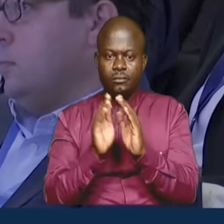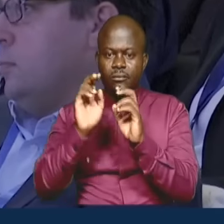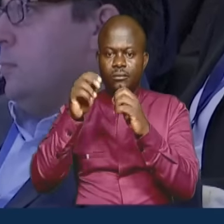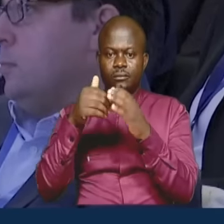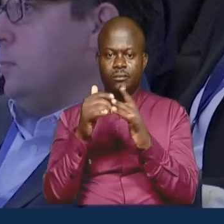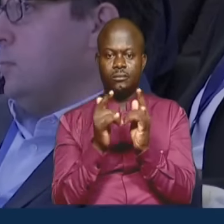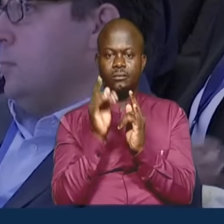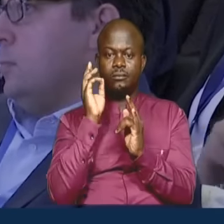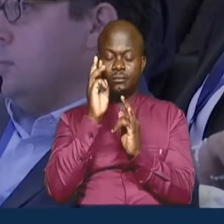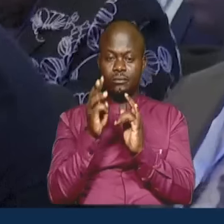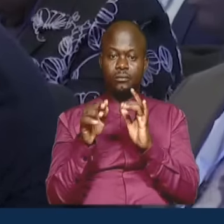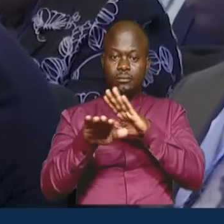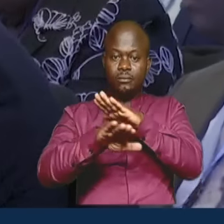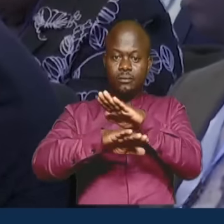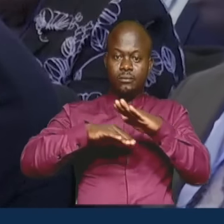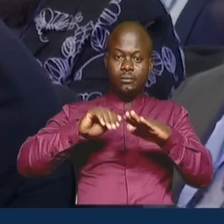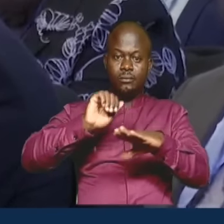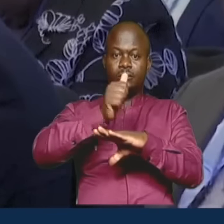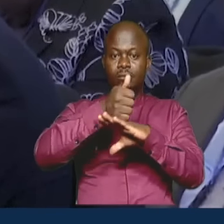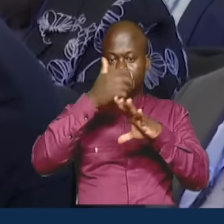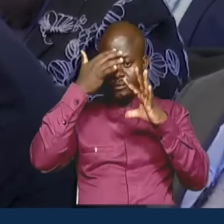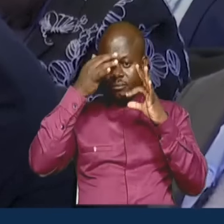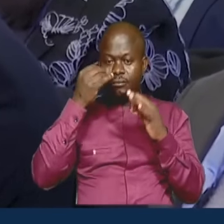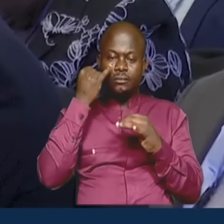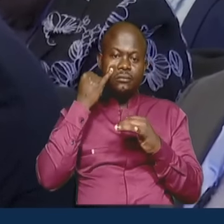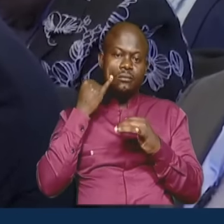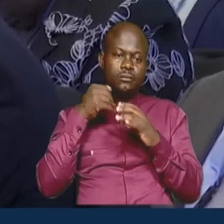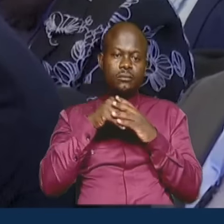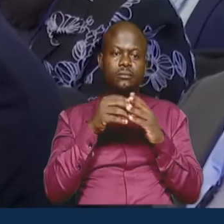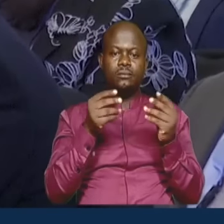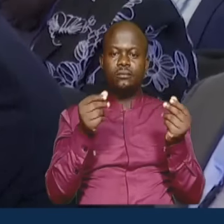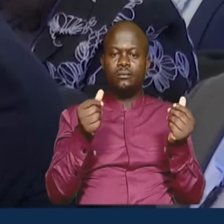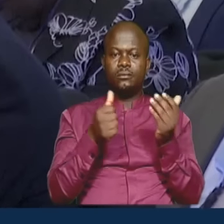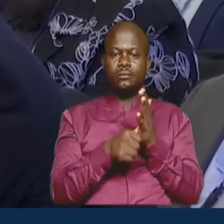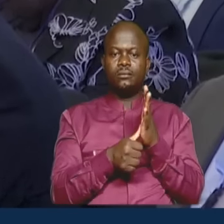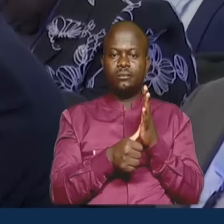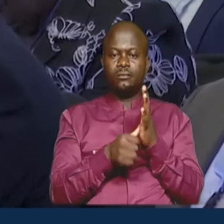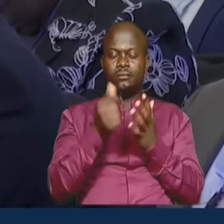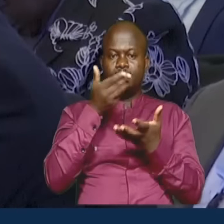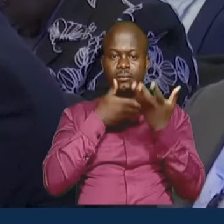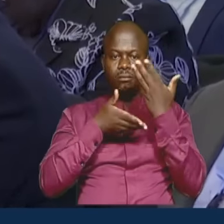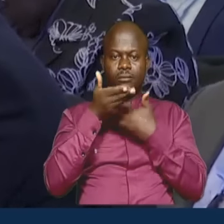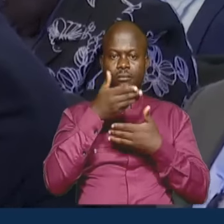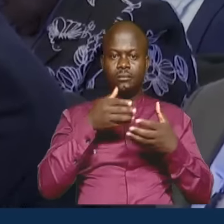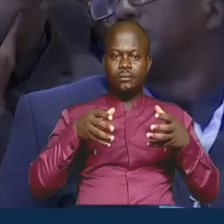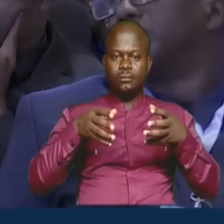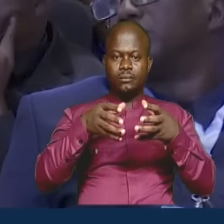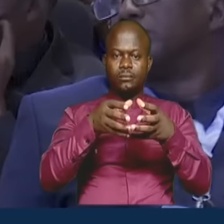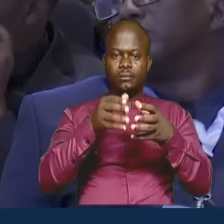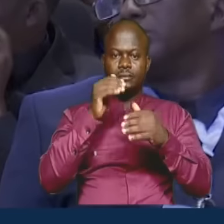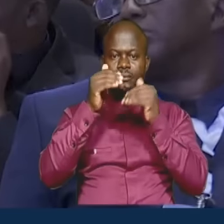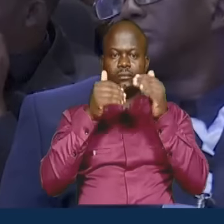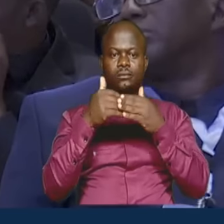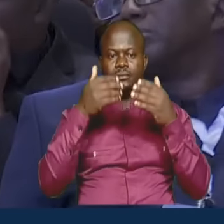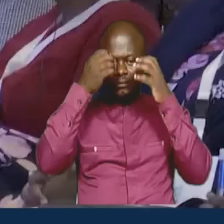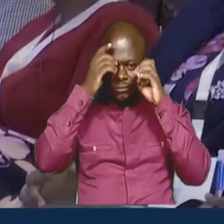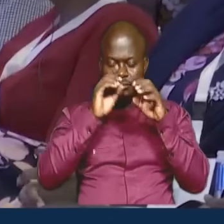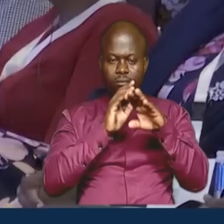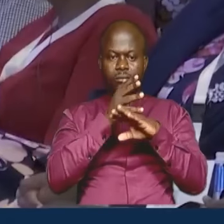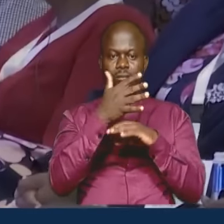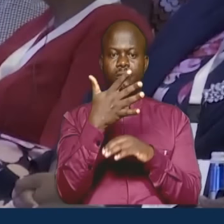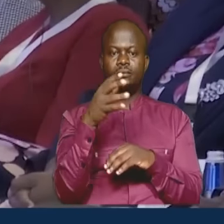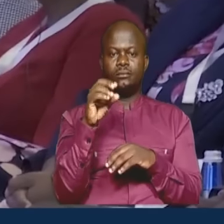inama izaba urubuga rwo gushyiraho ingamba zirambye mu gukemura ibi bibazo. Ibiganiro bihurije hamwe mu nzego z'uburezi barenga